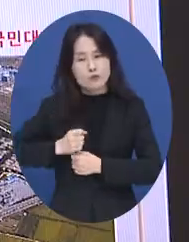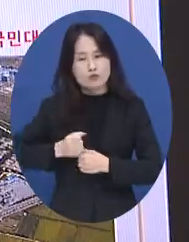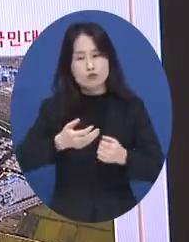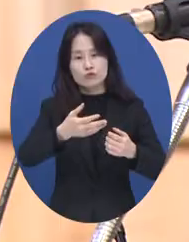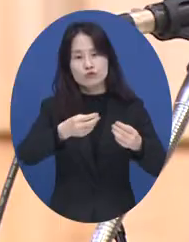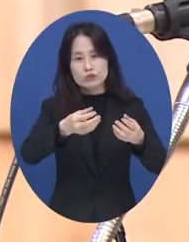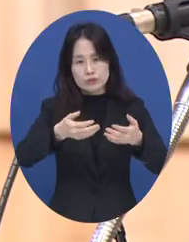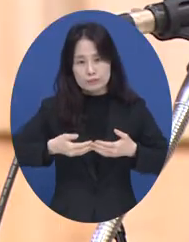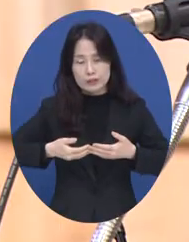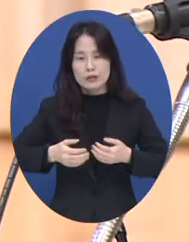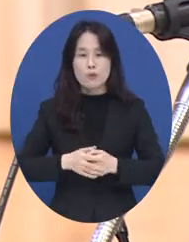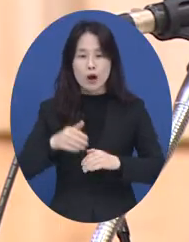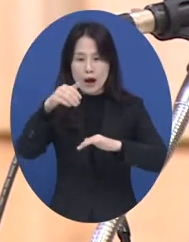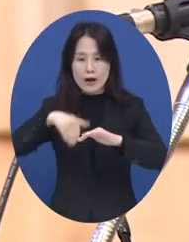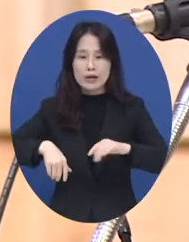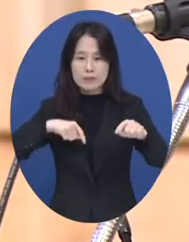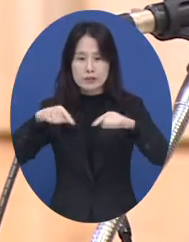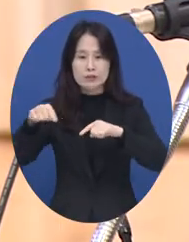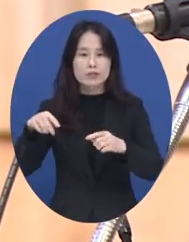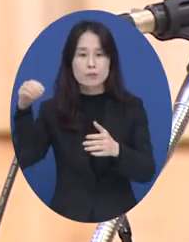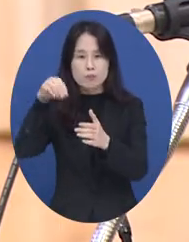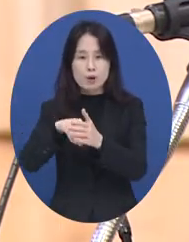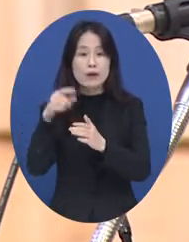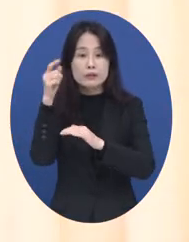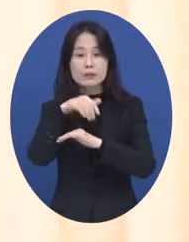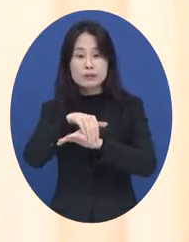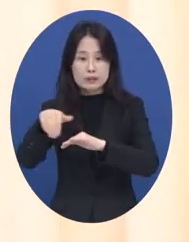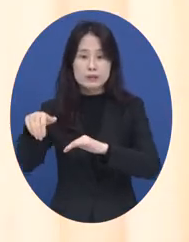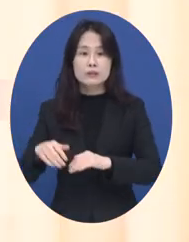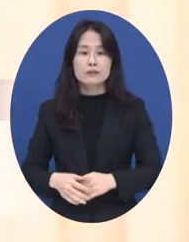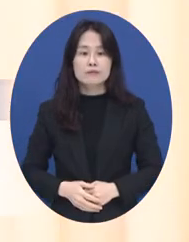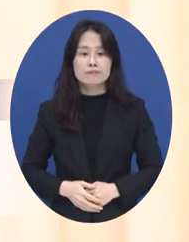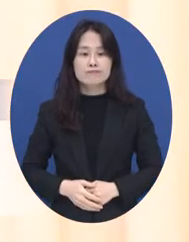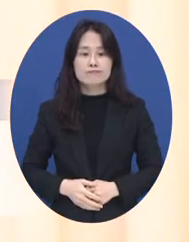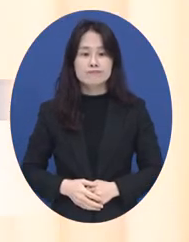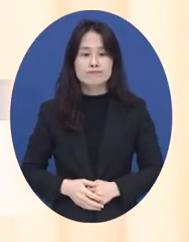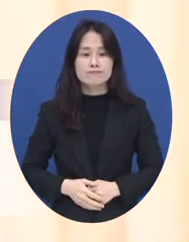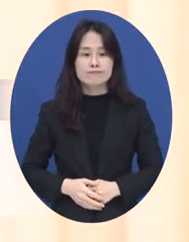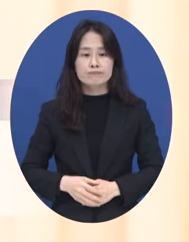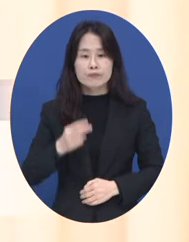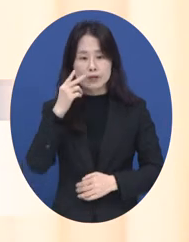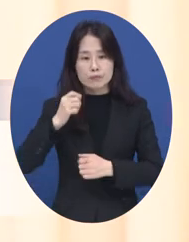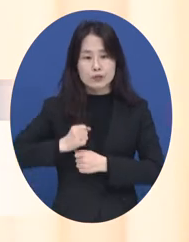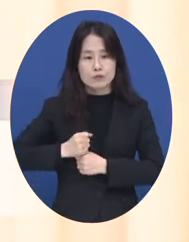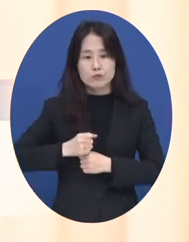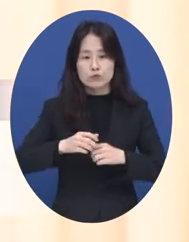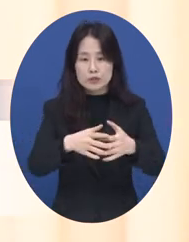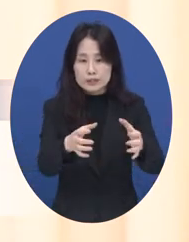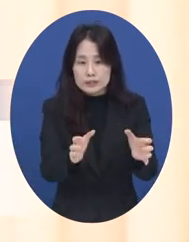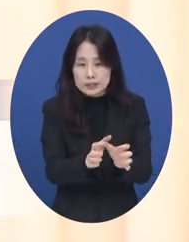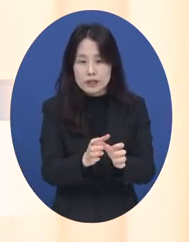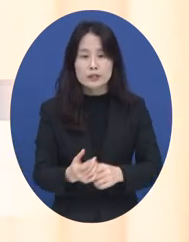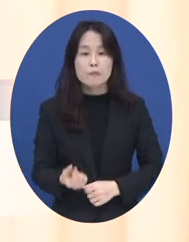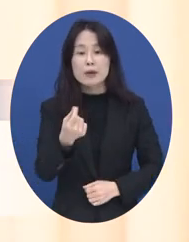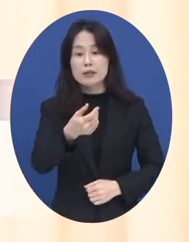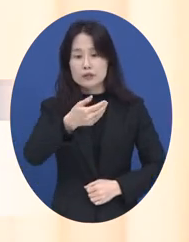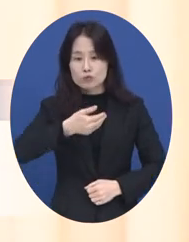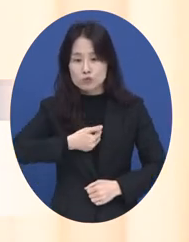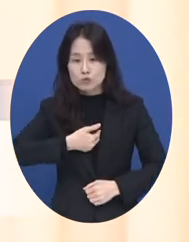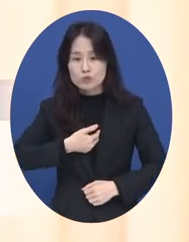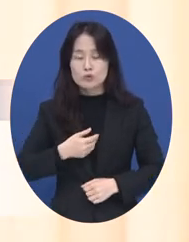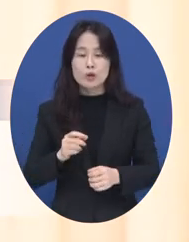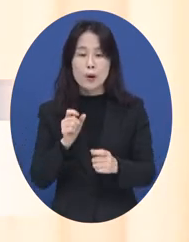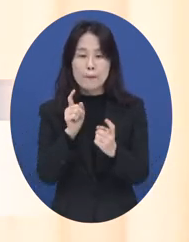공여지 반환과 개발 정책에 반영할 방침입니다. 경기도는 미군 공여구역의 공여지의 조기